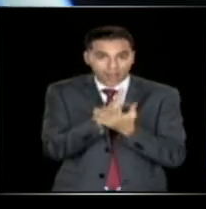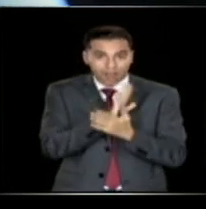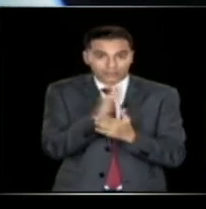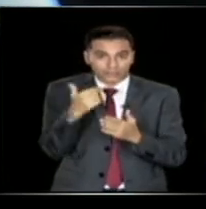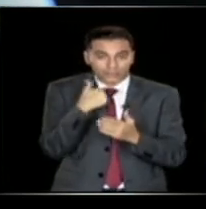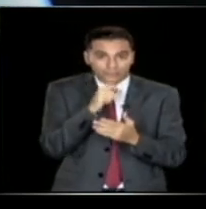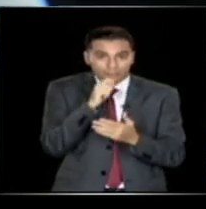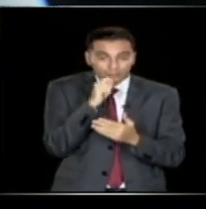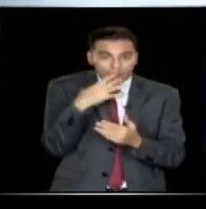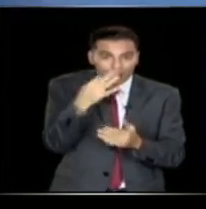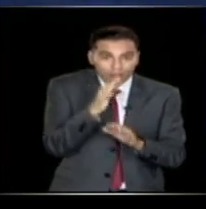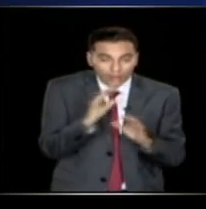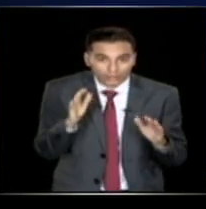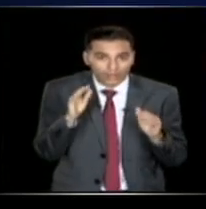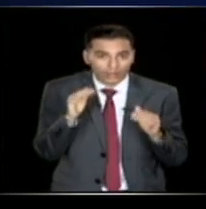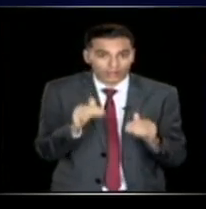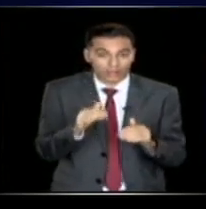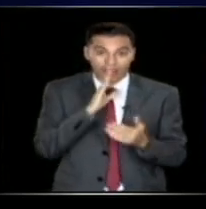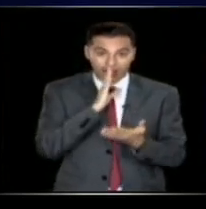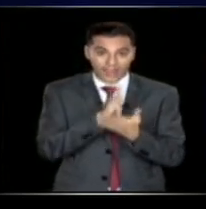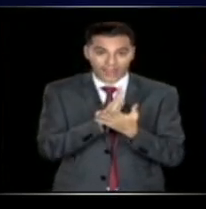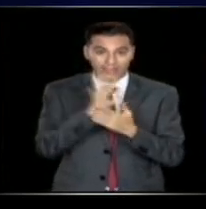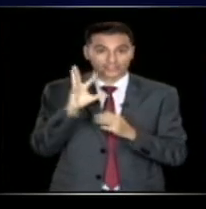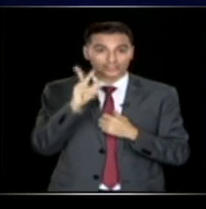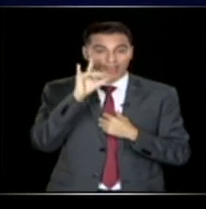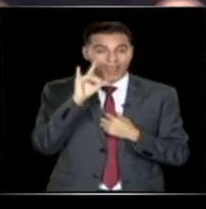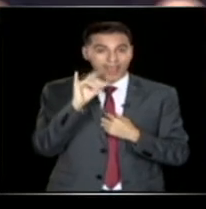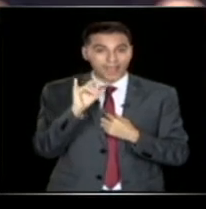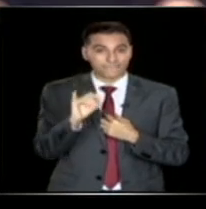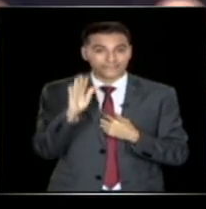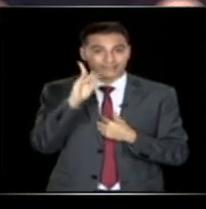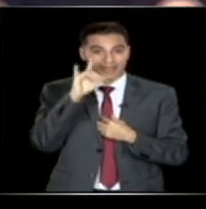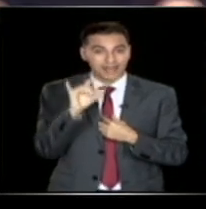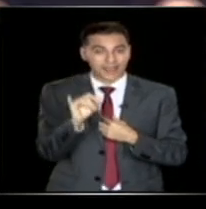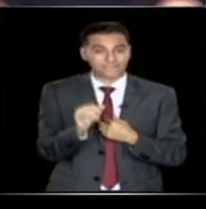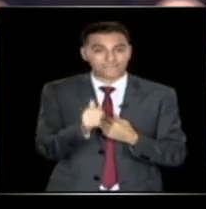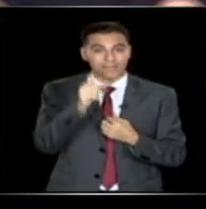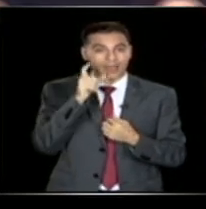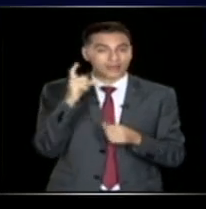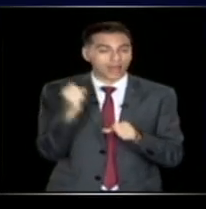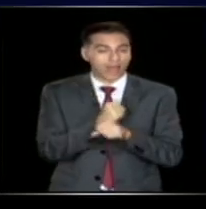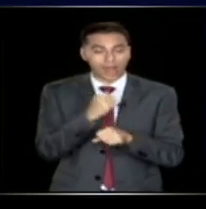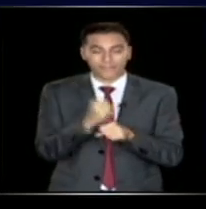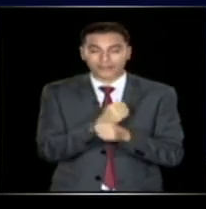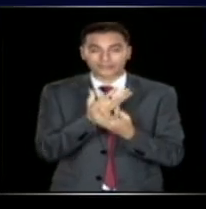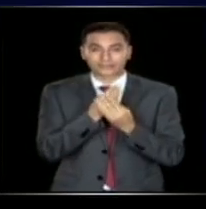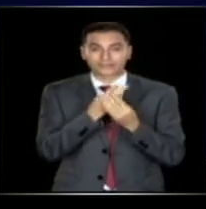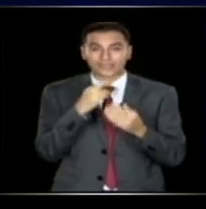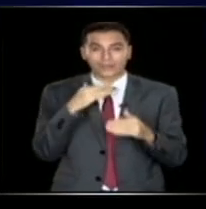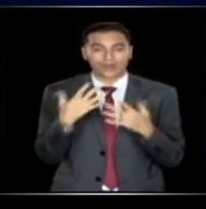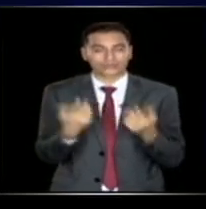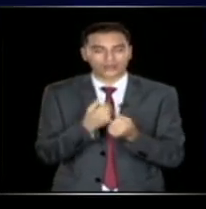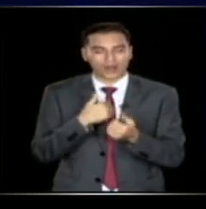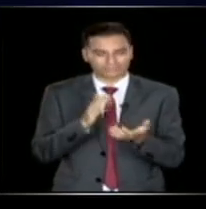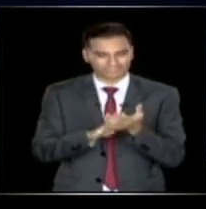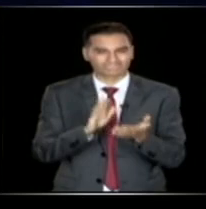سهوله. انت بقيتي مذيعه. الحقيقه هشام سليمان ليه دور عظيم مع ذوي الهمم، يعني بالعكس انا عايز احييه